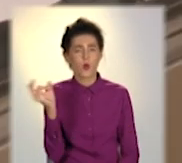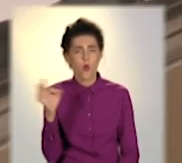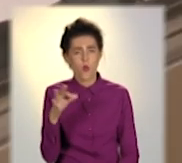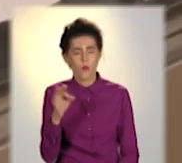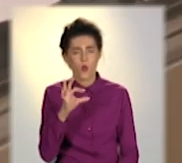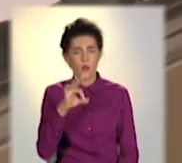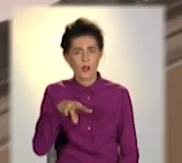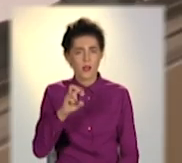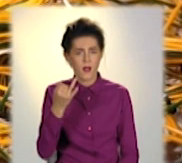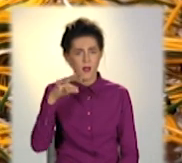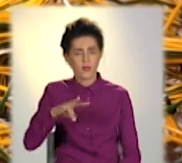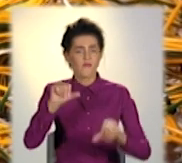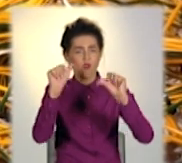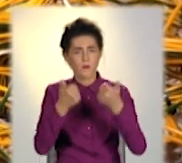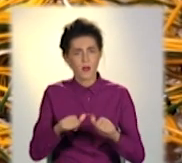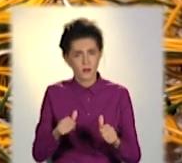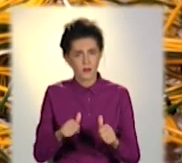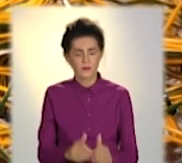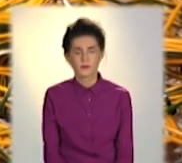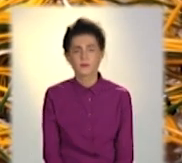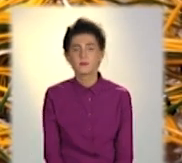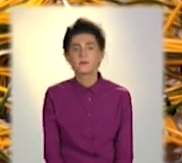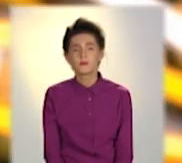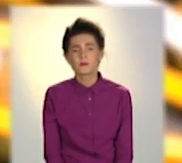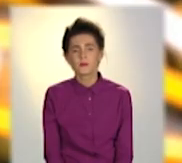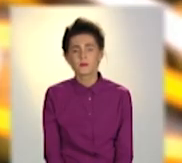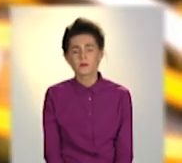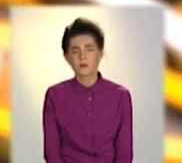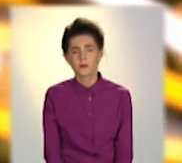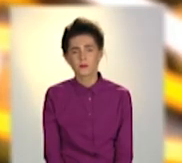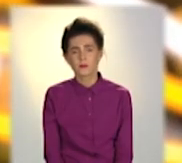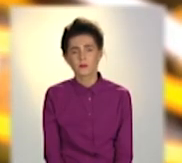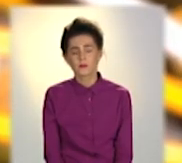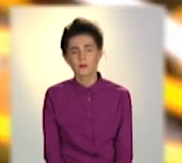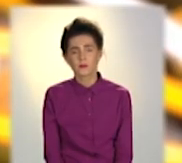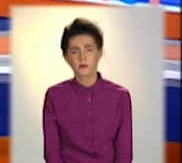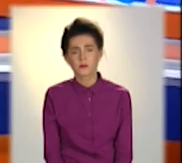в онлайн-форматі. Валерія Семічихіна, Володимир Безубліков, телеканал «Донбас».